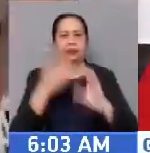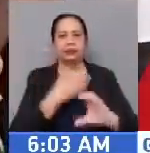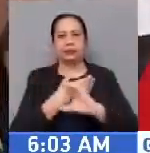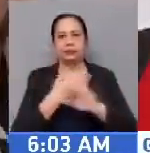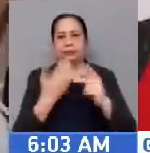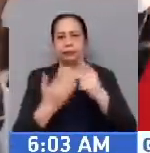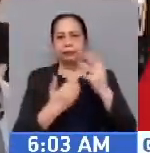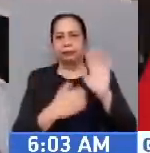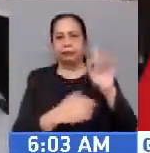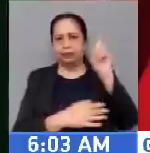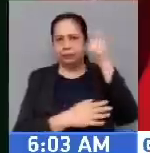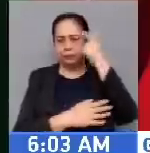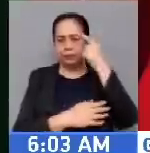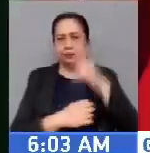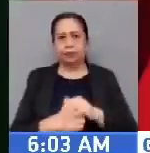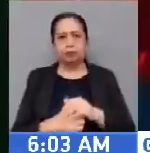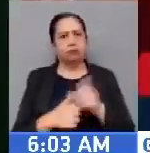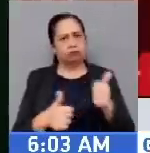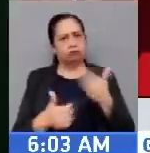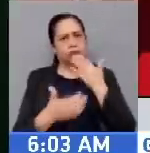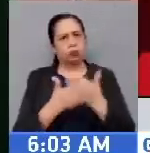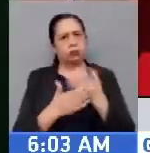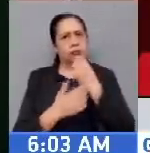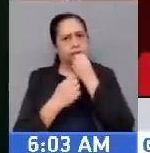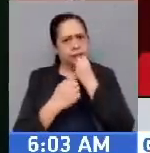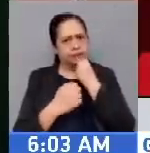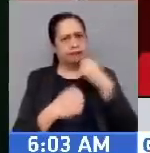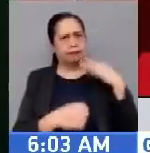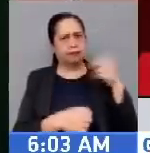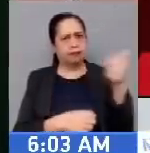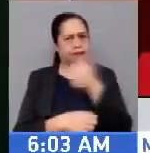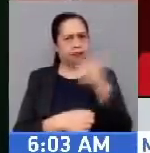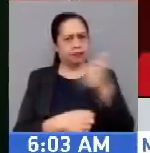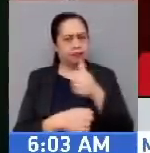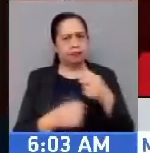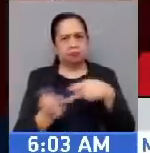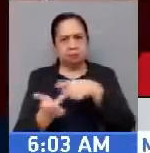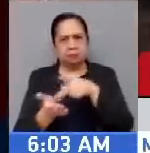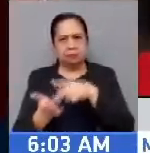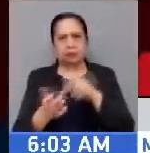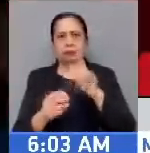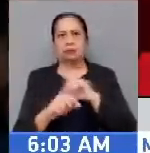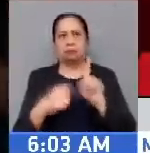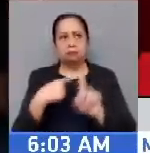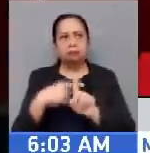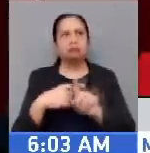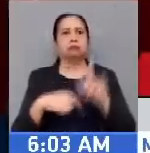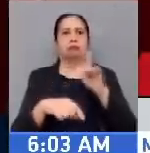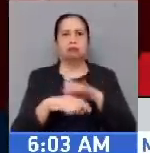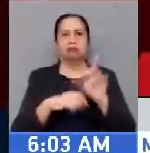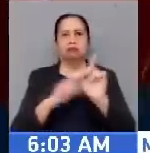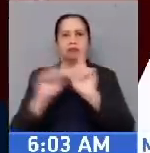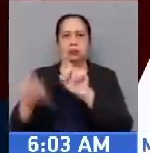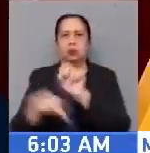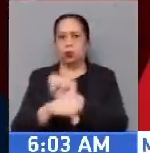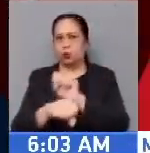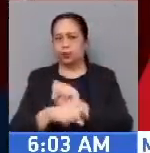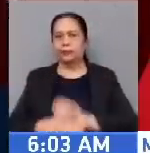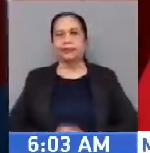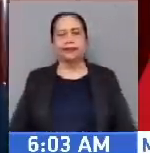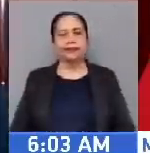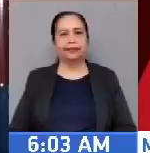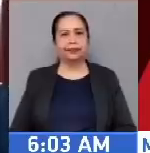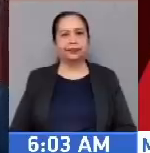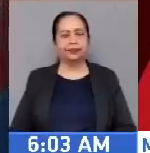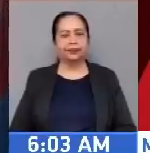pamahalaan. Malaking bagay kasi tipid sa pamasahe at saka paaga kang nakakapasok. Saan nyo na lang nilalaan